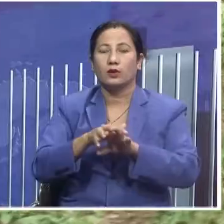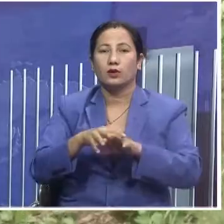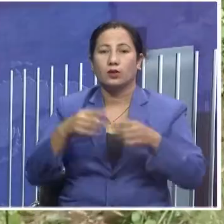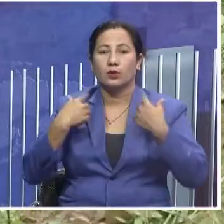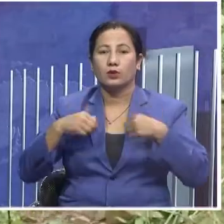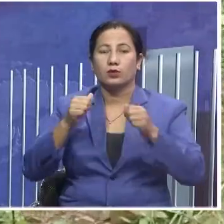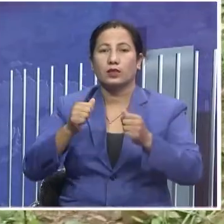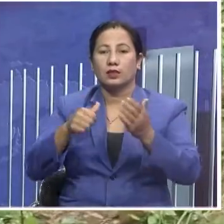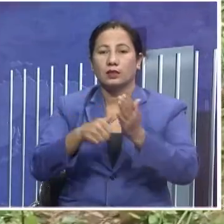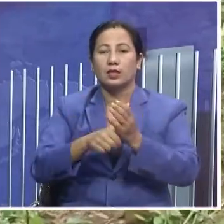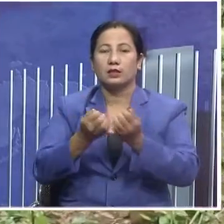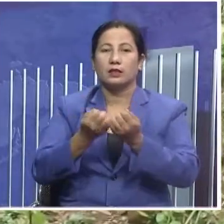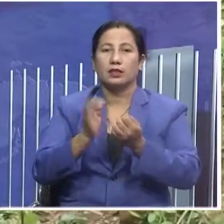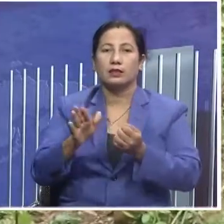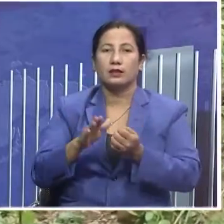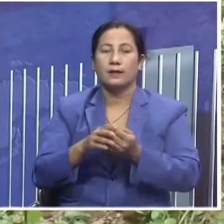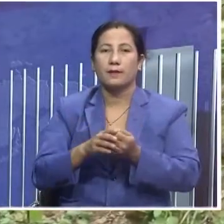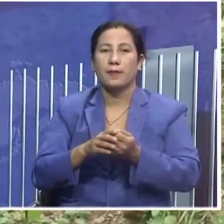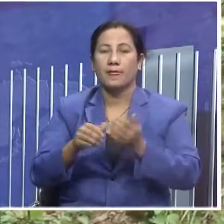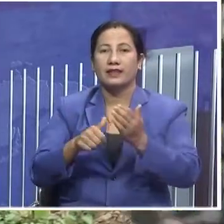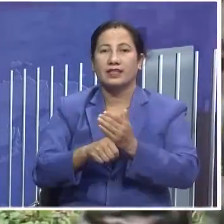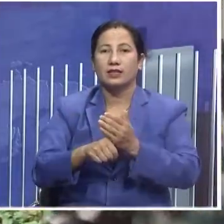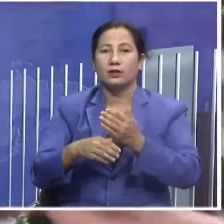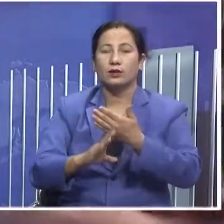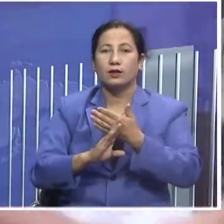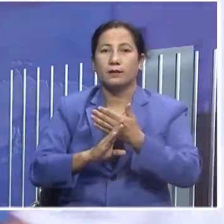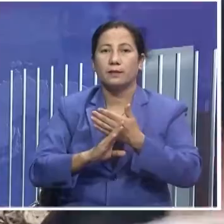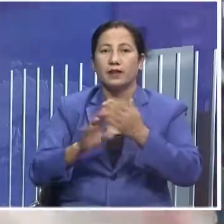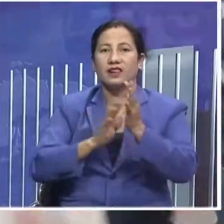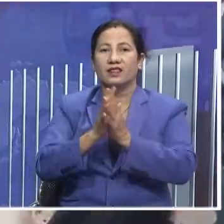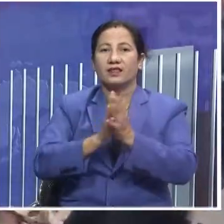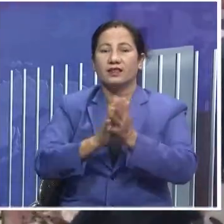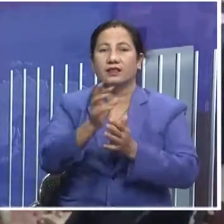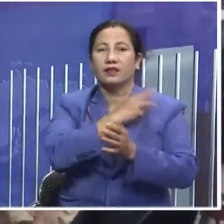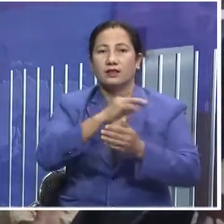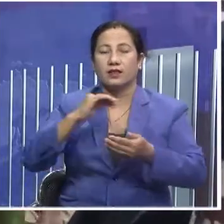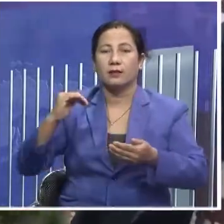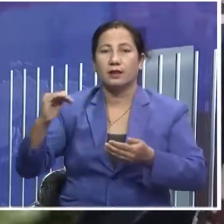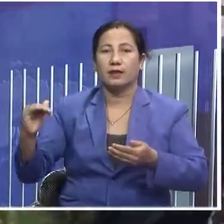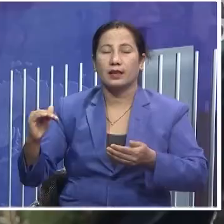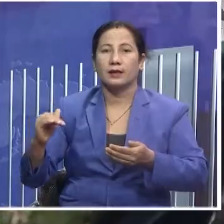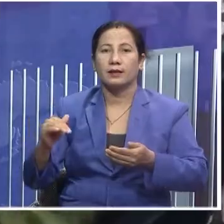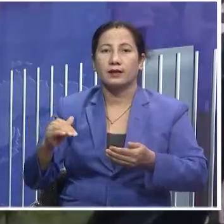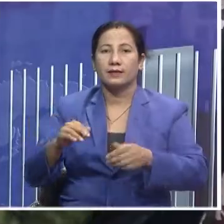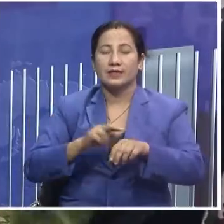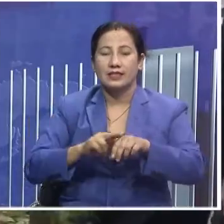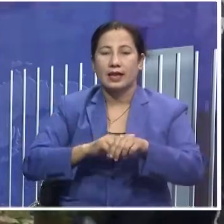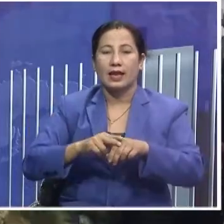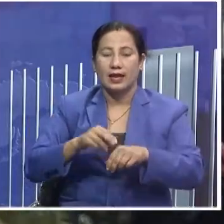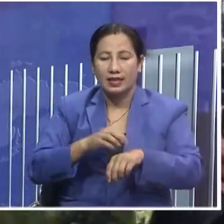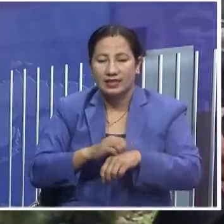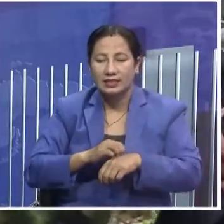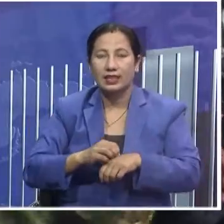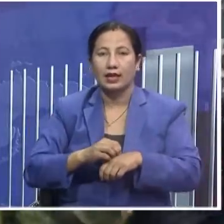टोलीले उनीहरूको स्वास्थ्य चेक जाँच गरेका छन्। चेक जाँचका क्रममा राउटे समुदायका बालबालिकामा छाला सम्बन्धी चिलाउने रोग, खोकी, ज्वरो